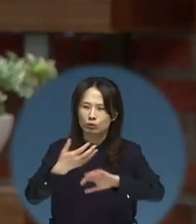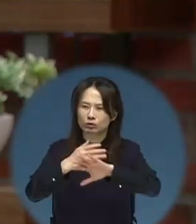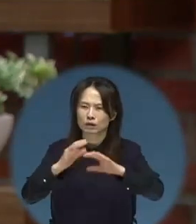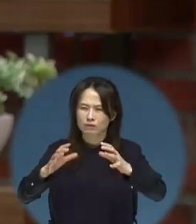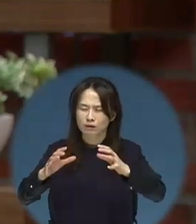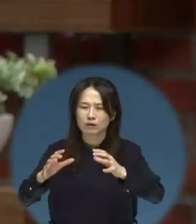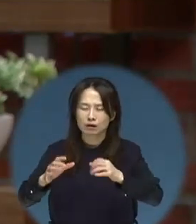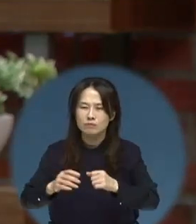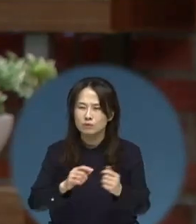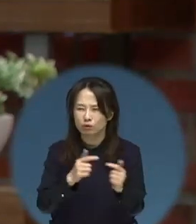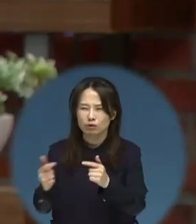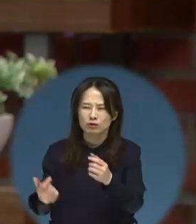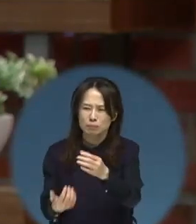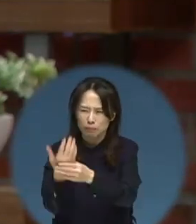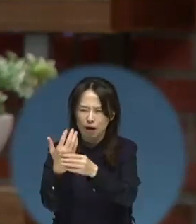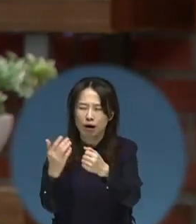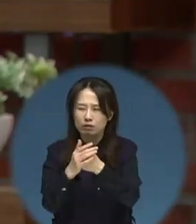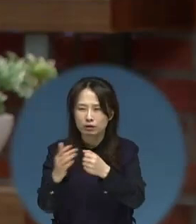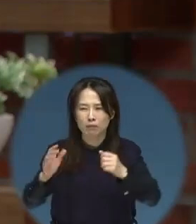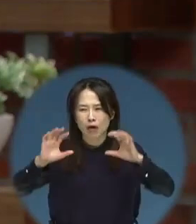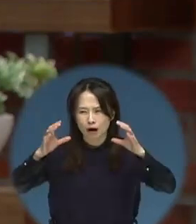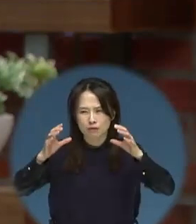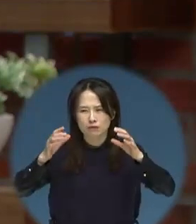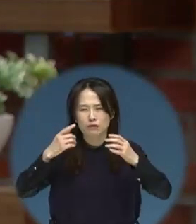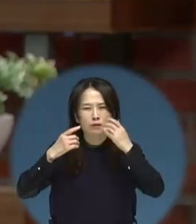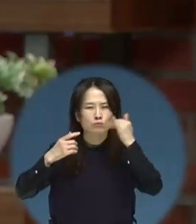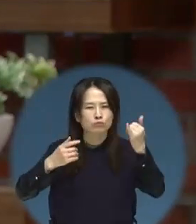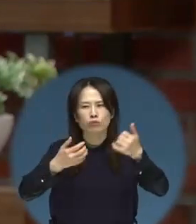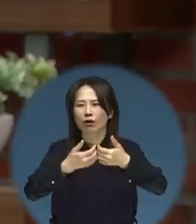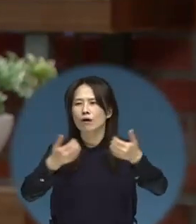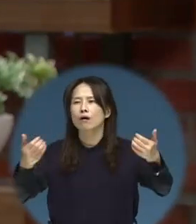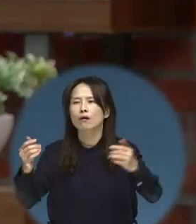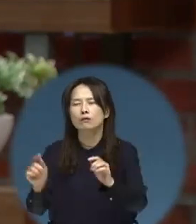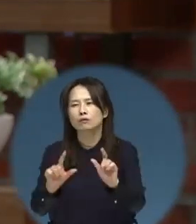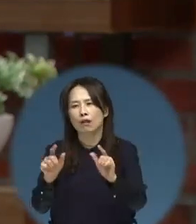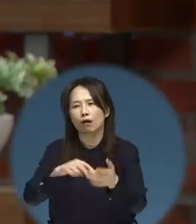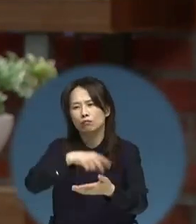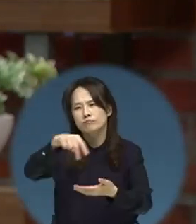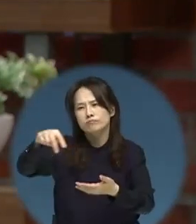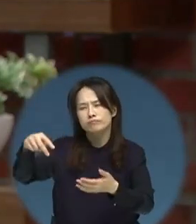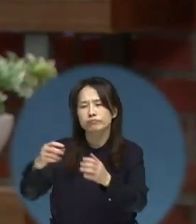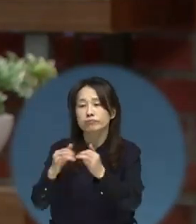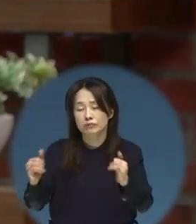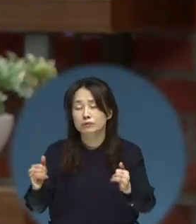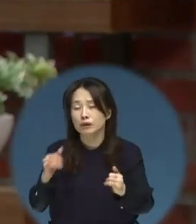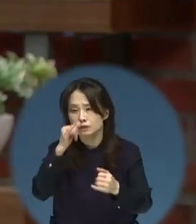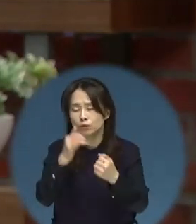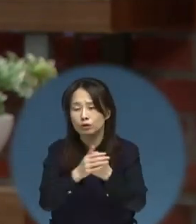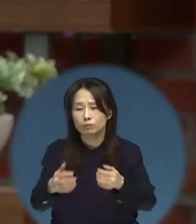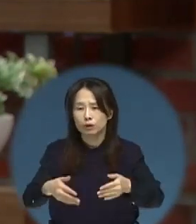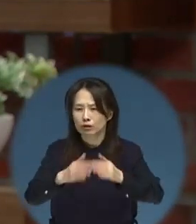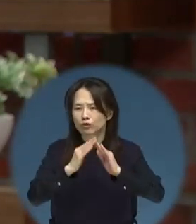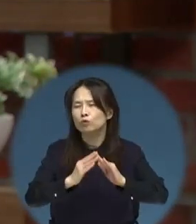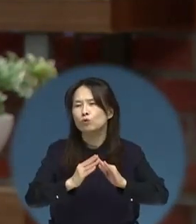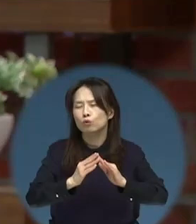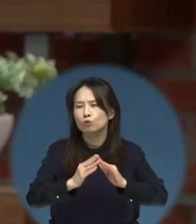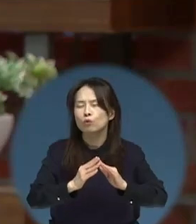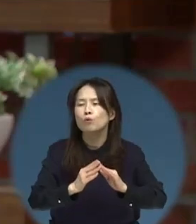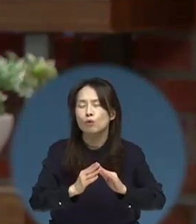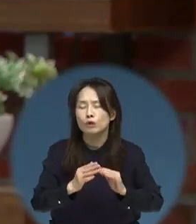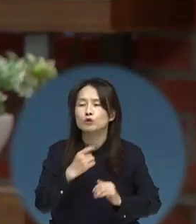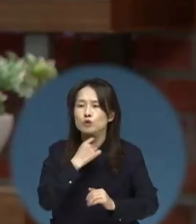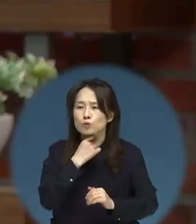가지 사건 사고로 인해서 아이들이 이제 부모를 잃게 되는 경우가 워낙 많아서 예. 그런 시설들이 너무 부족해서 예. 보육원도 하고